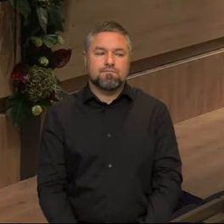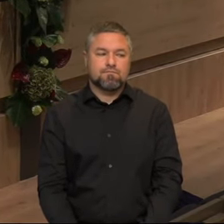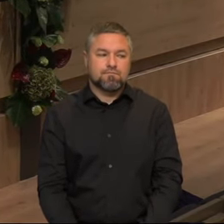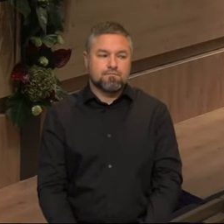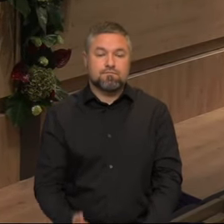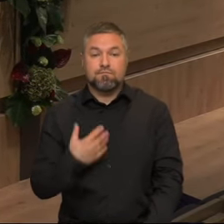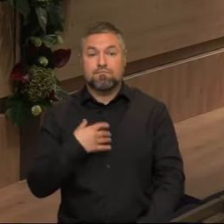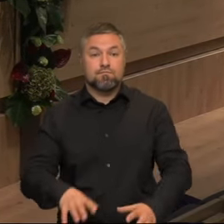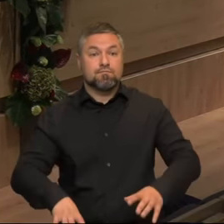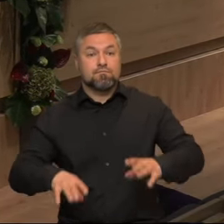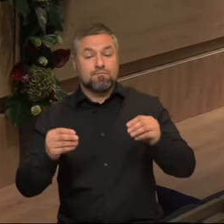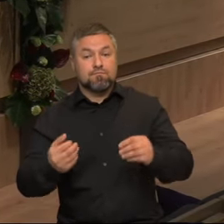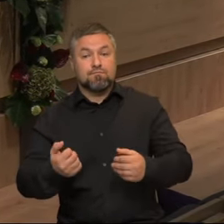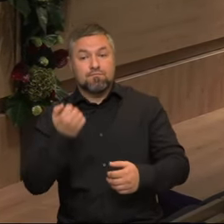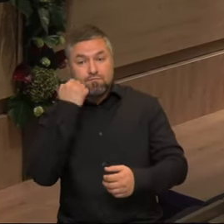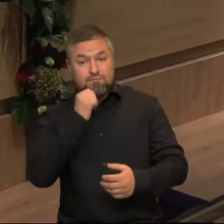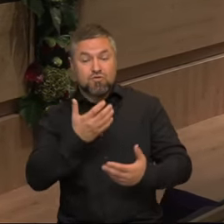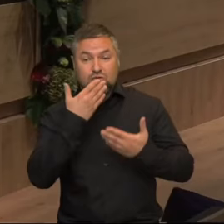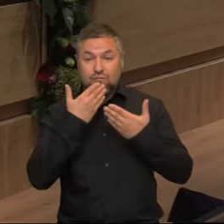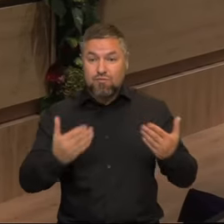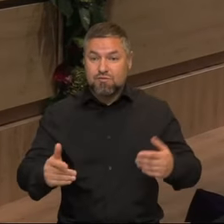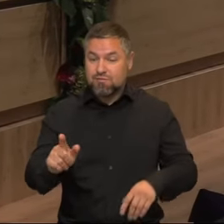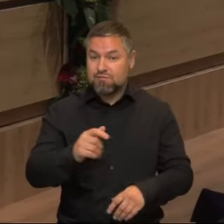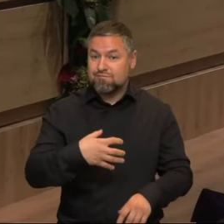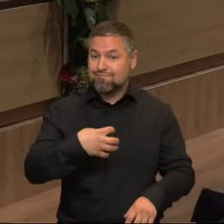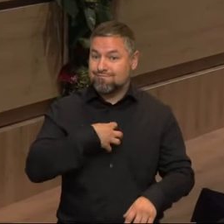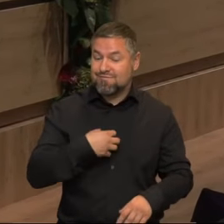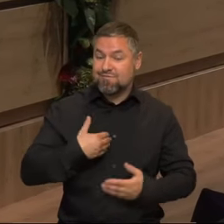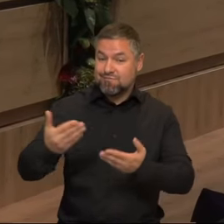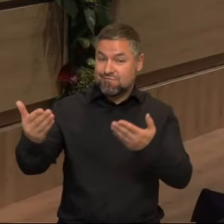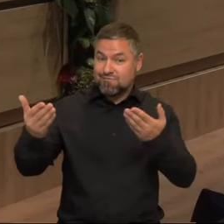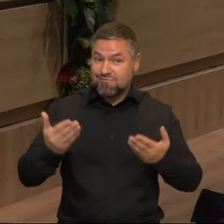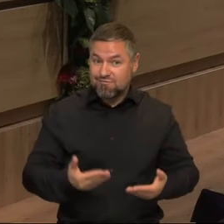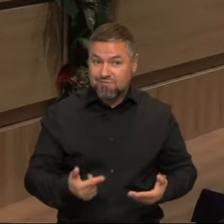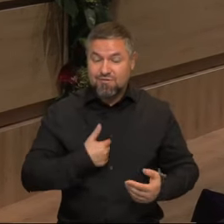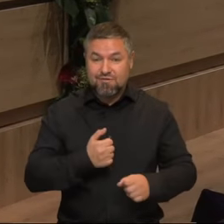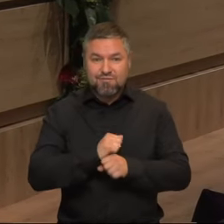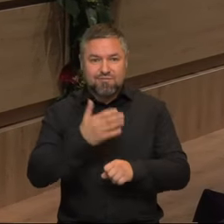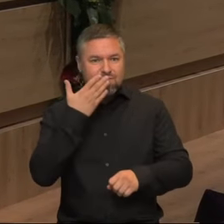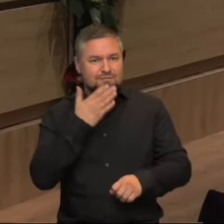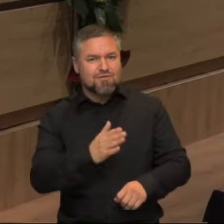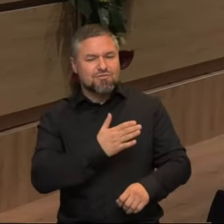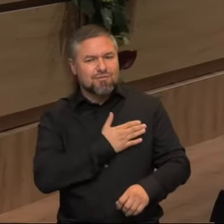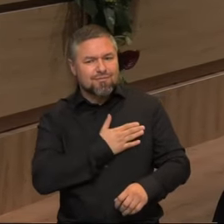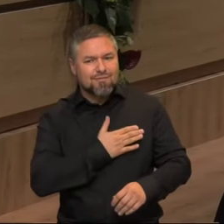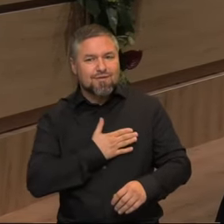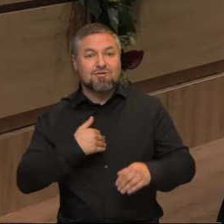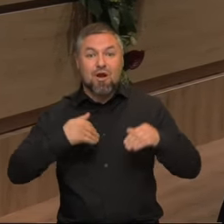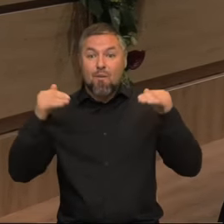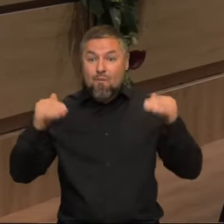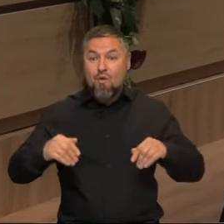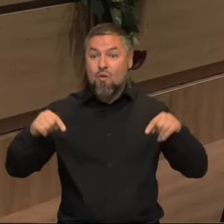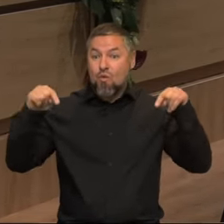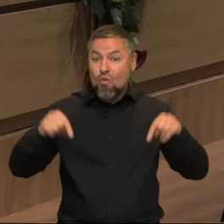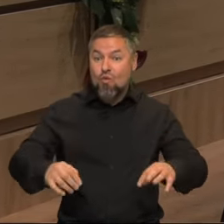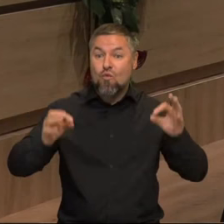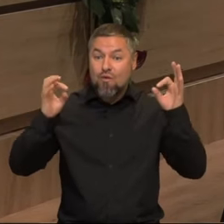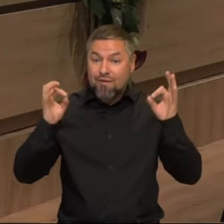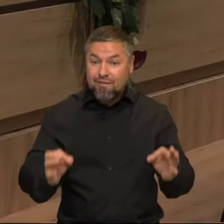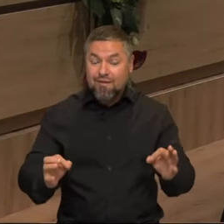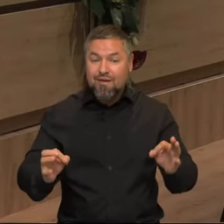Na początek bardzo pragnę podziękować panu rektorowi za zaproszenie. Jest mi niezmiernie miło, że mogę właśnie tu i